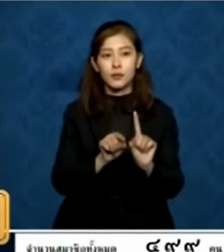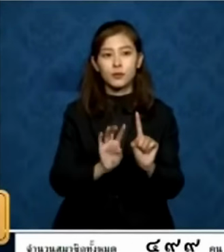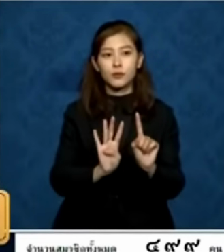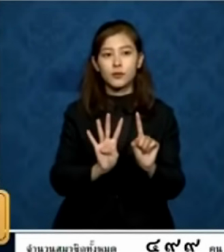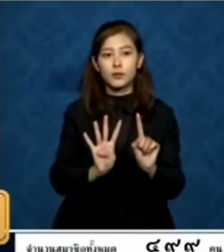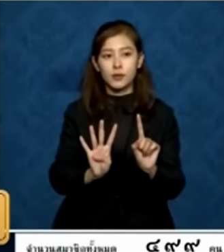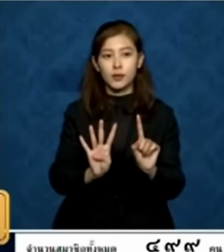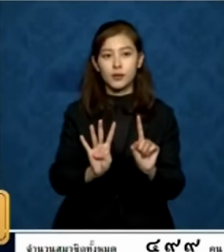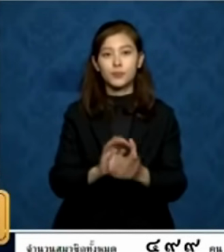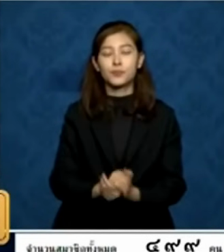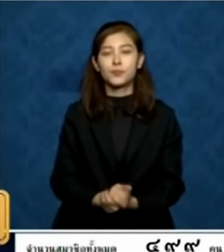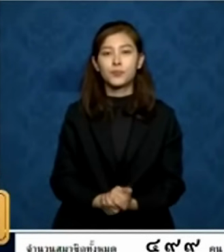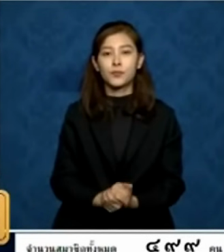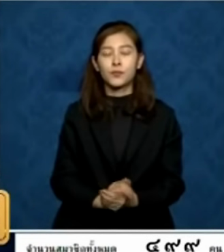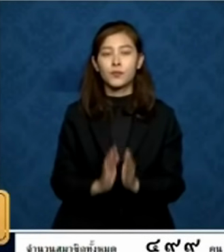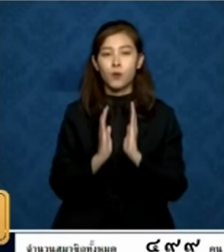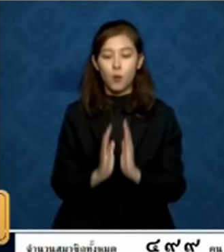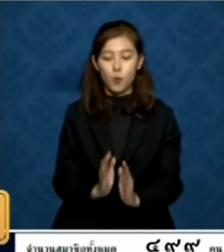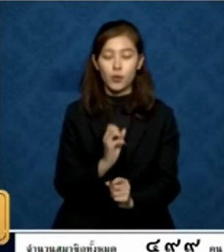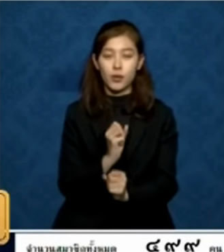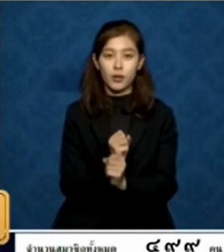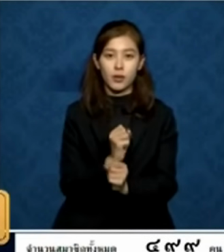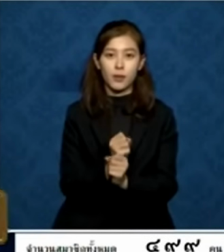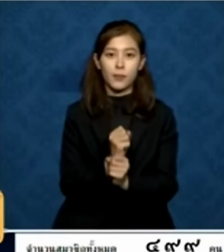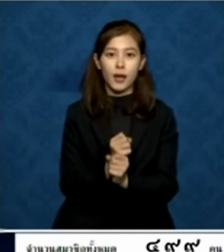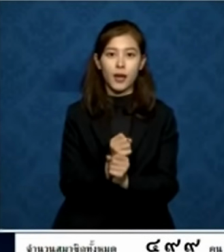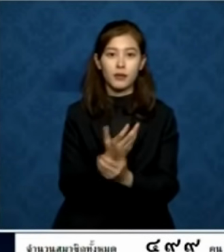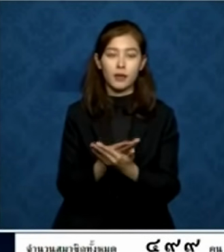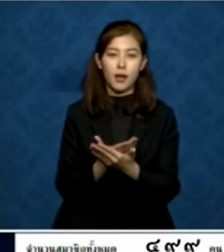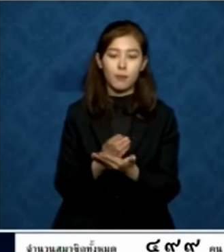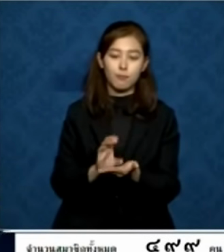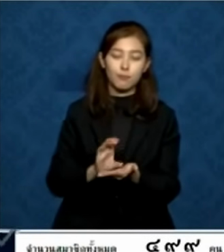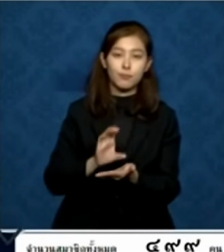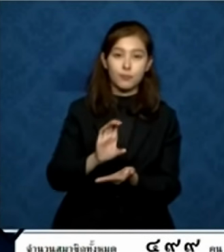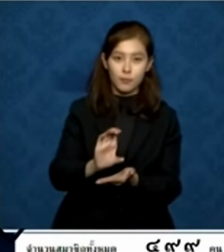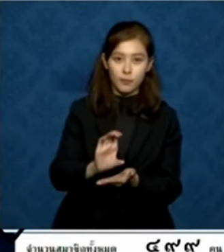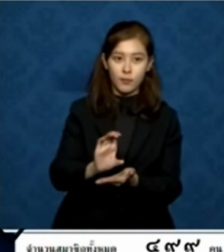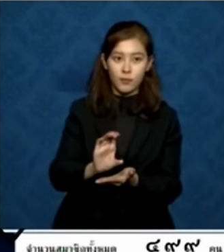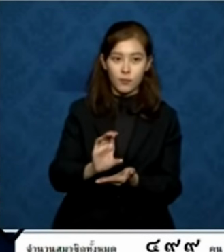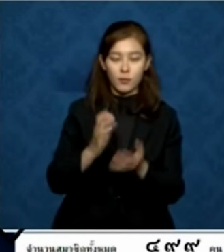1.4 งบประมาณรายจ่ายบุคลากรรัฐบาลกำหนดไว้จำนวน